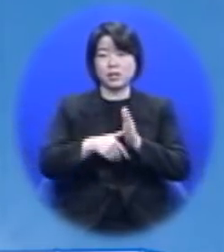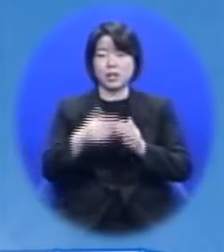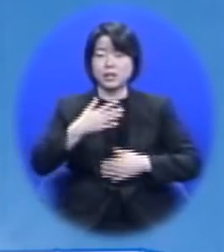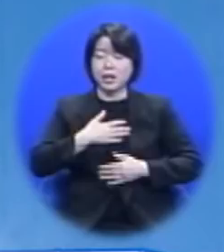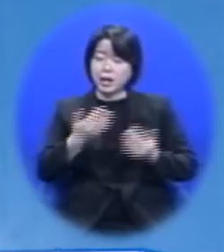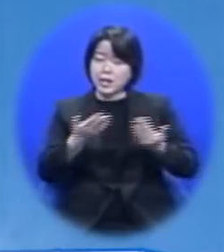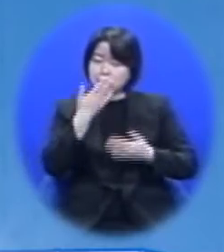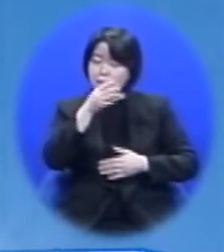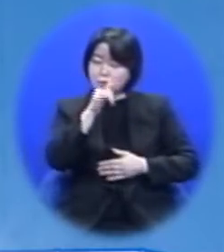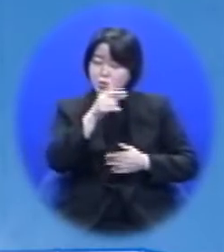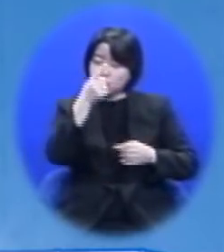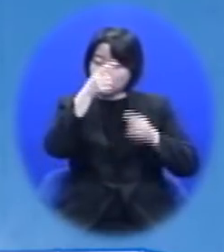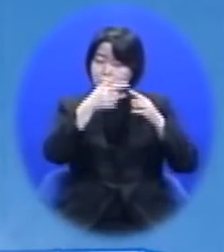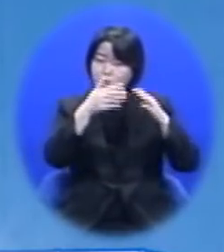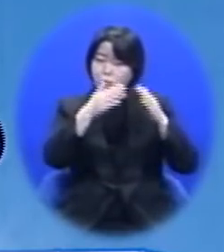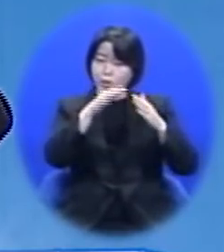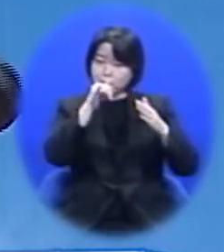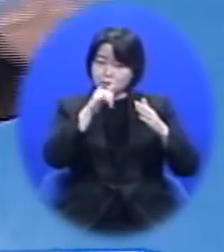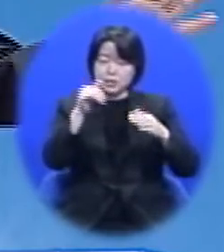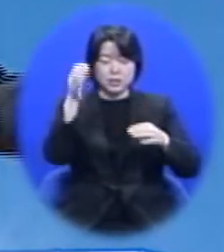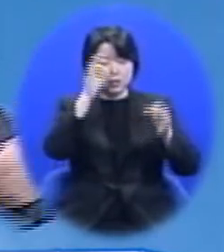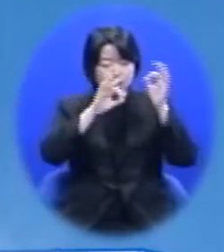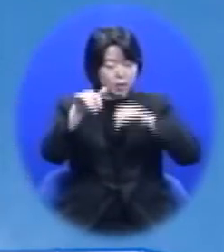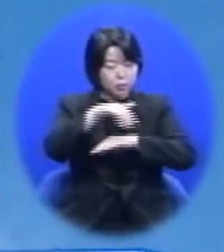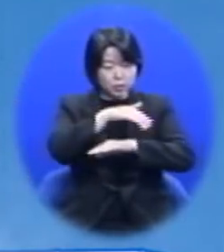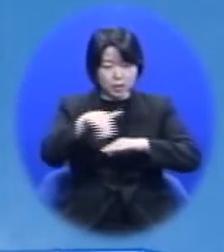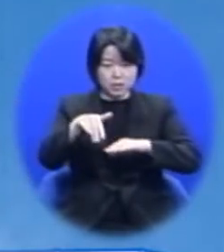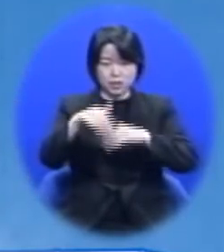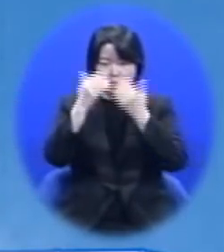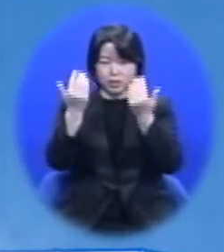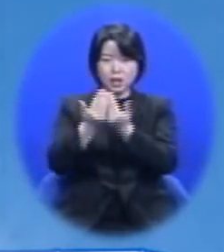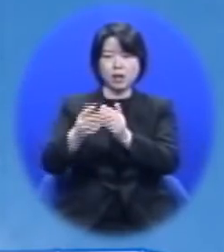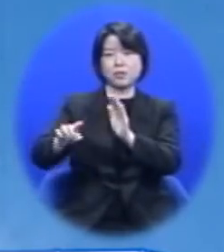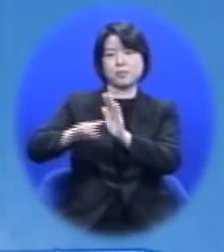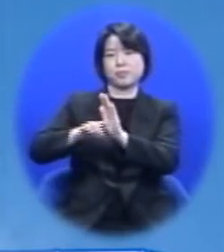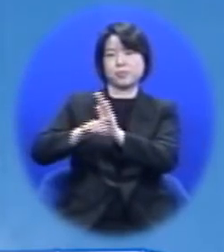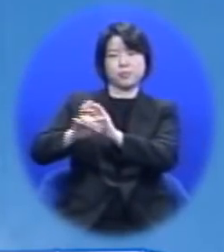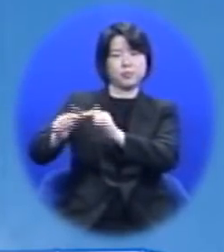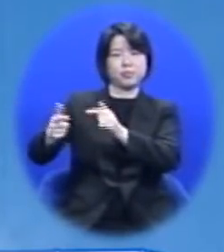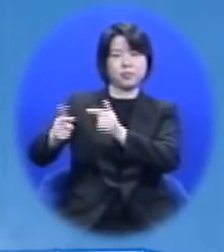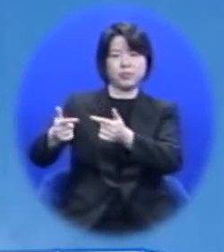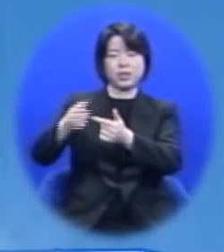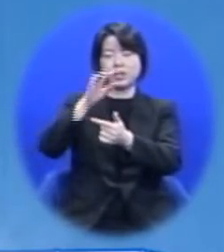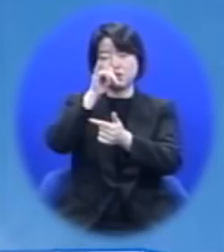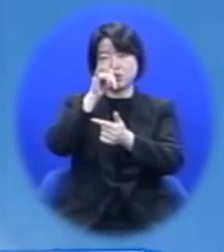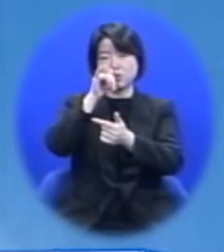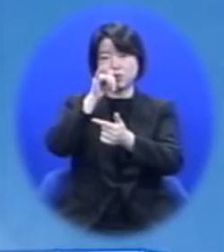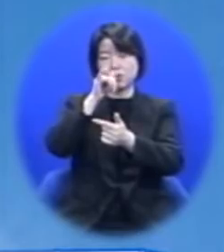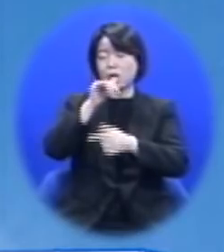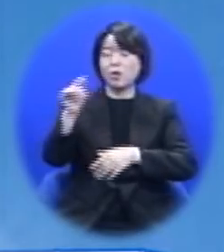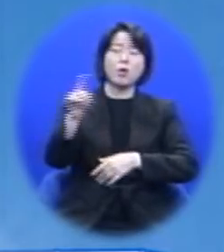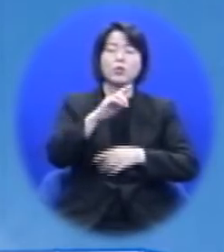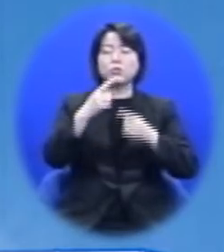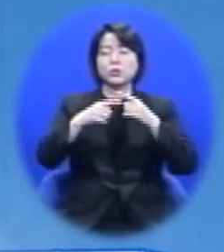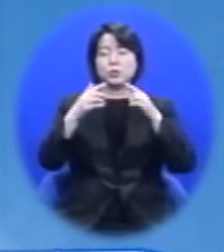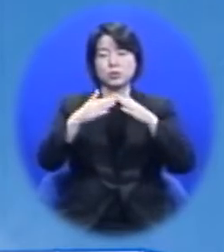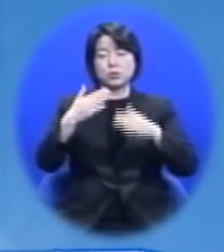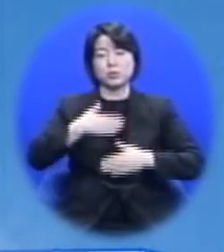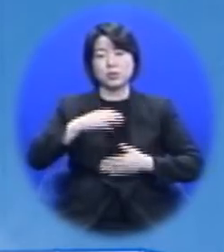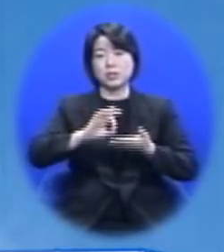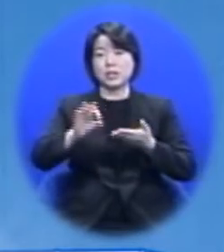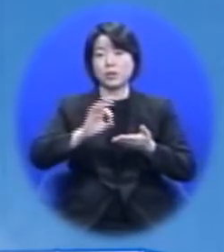교회가 있는지 찾아보고 다니니까 다 거절당했어요. 어느 교회에서도 저를 써주겠다고 하는